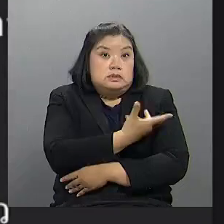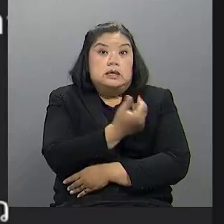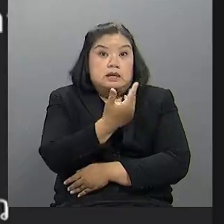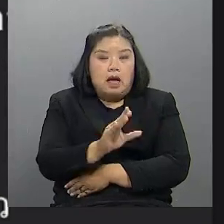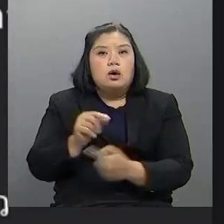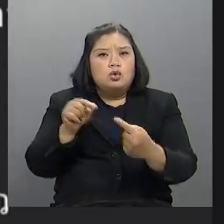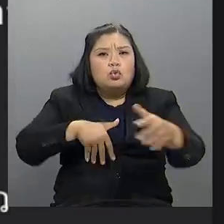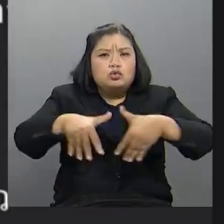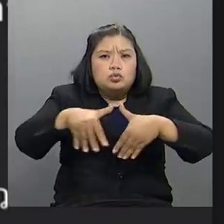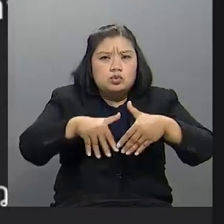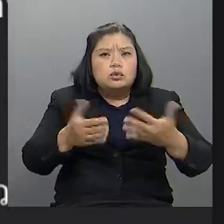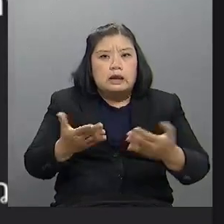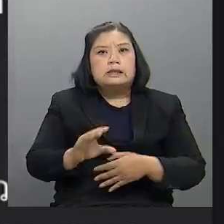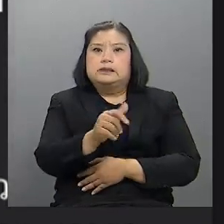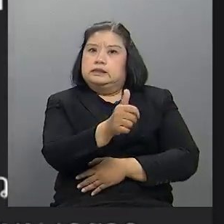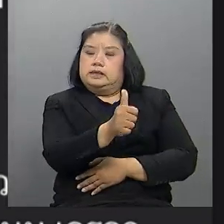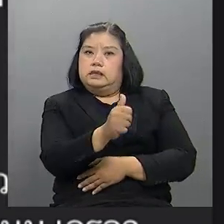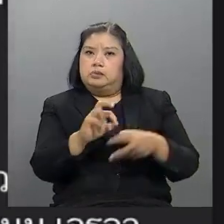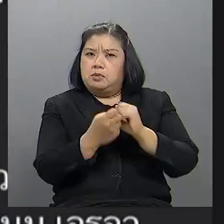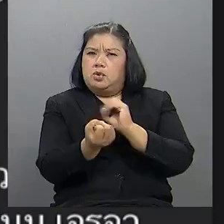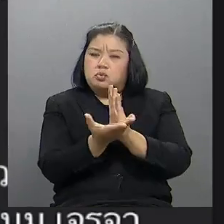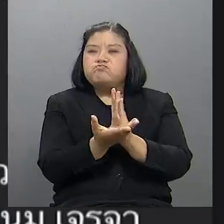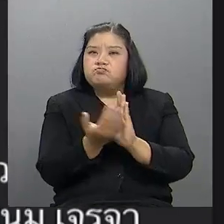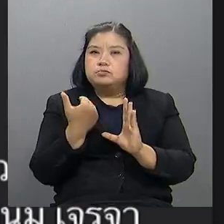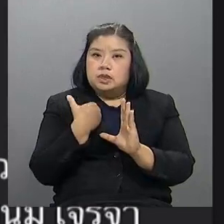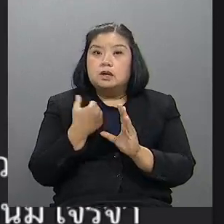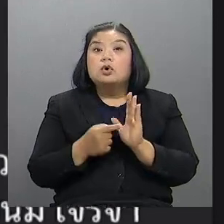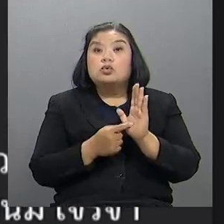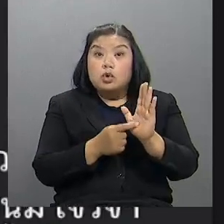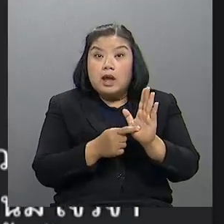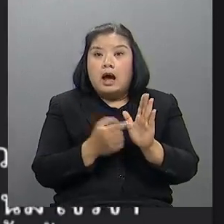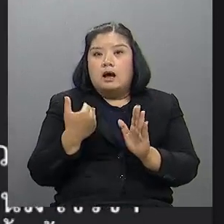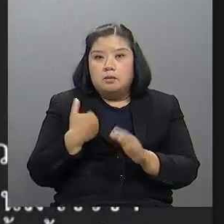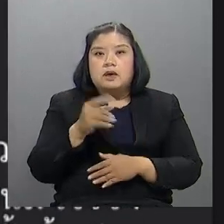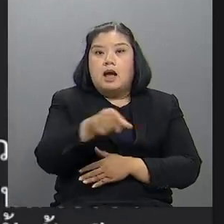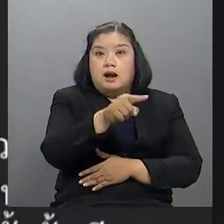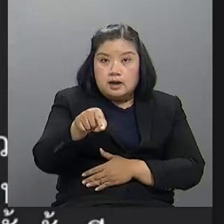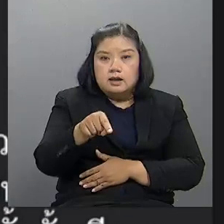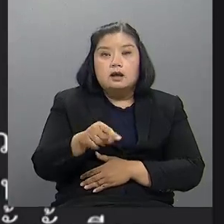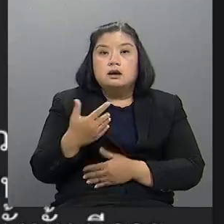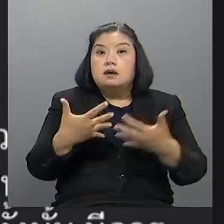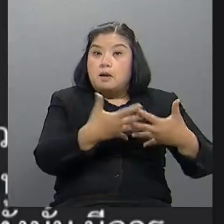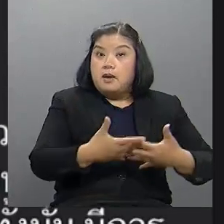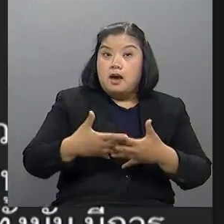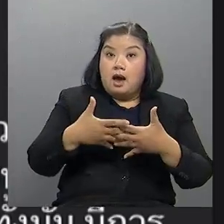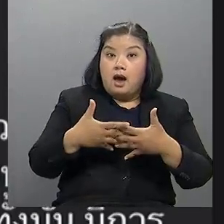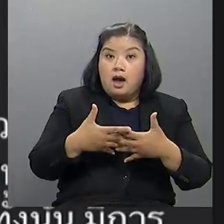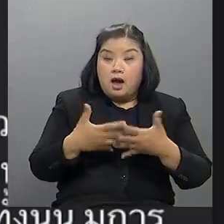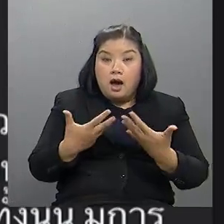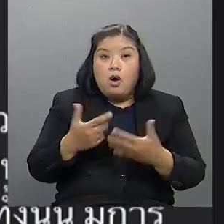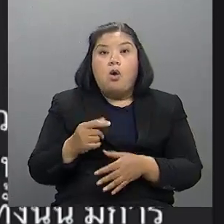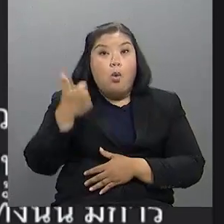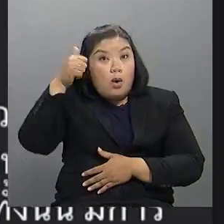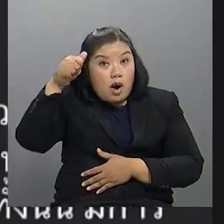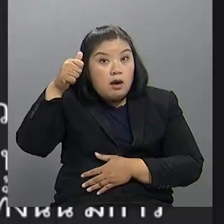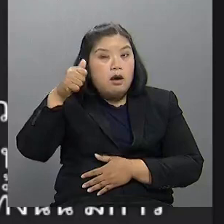เห็นผลกระทบในวงกว้างบ้างแล้วอย่างเช่นการระบาดในอังกฤษและสหรัฐอเมริกาจำนวนผู้ป่วยต่อวันของทั้งสองประเทศ